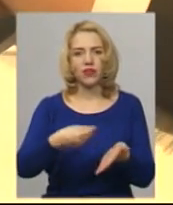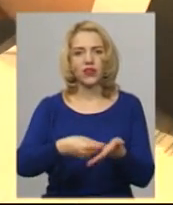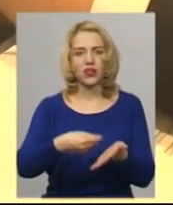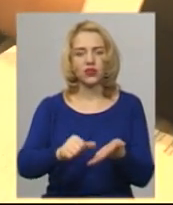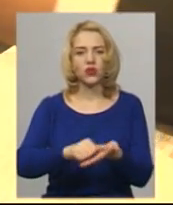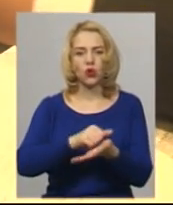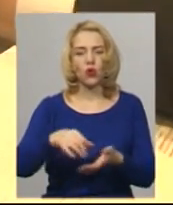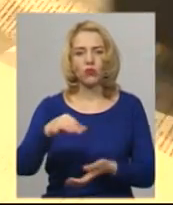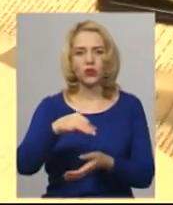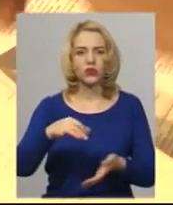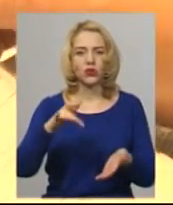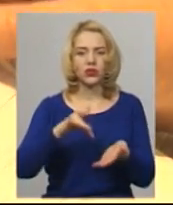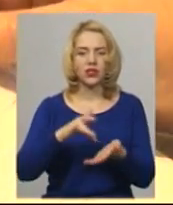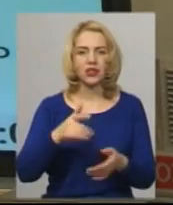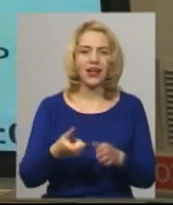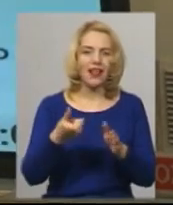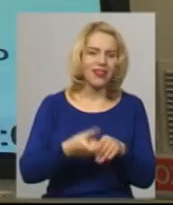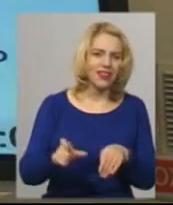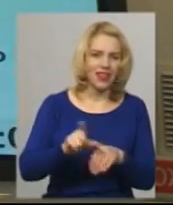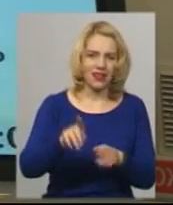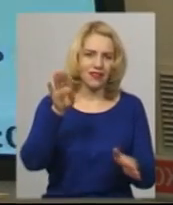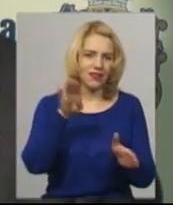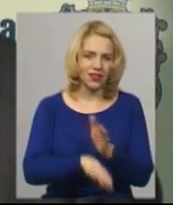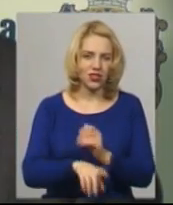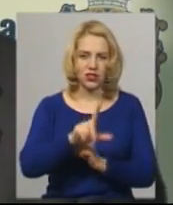центру найгіршим за прийняті в попередні роки.